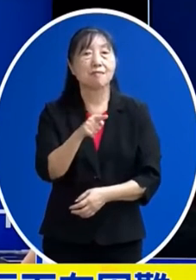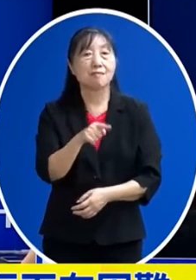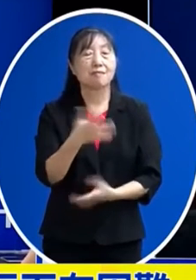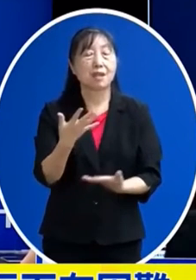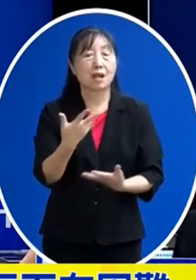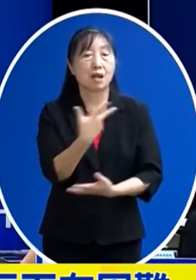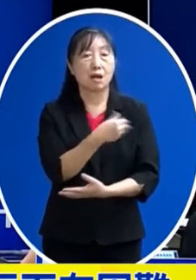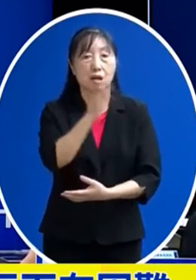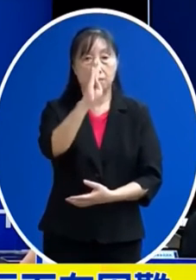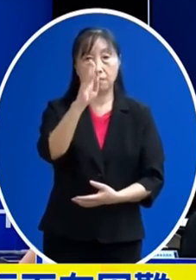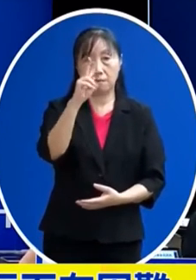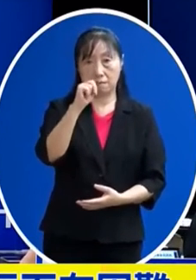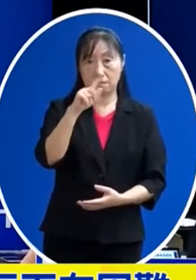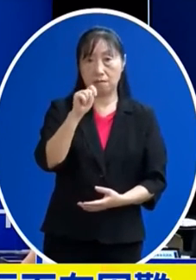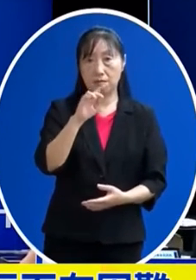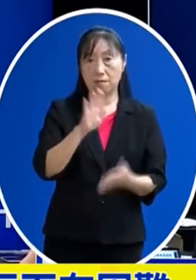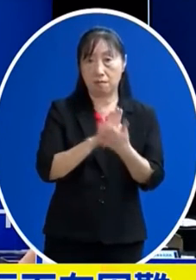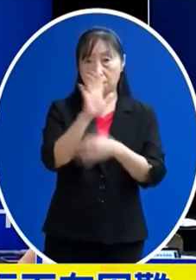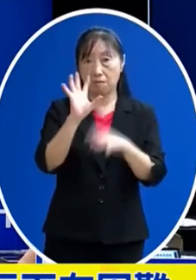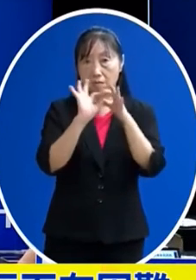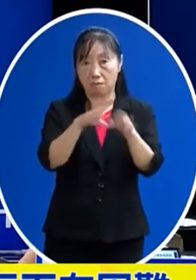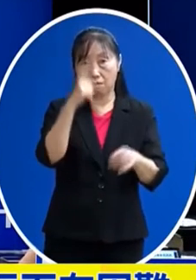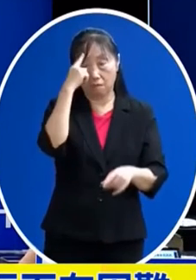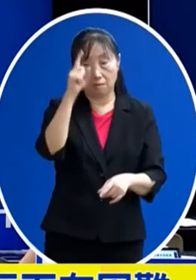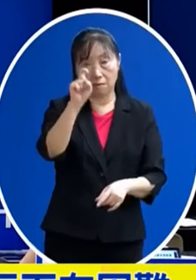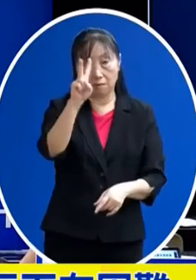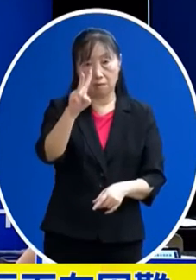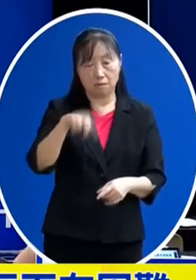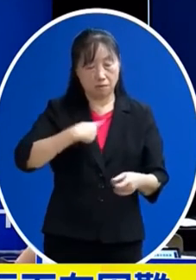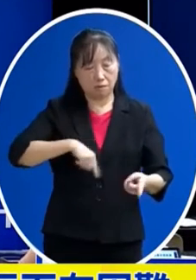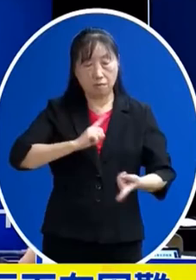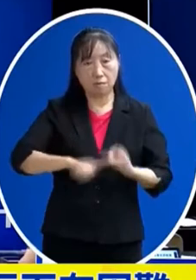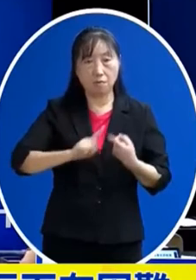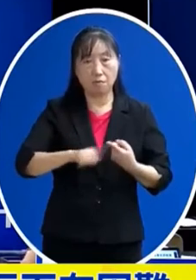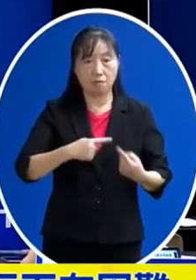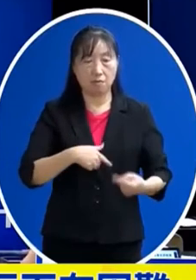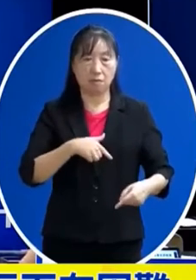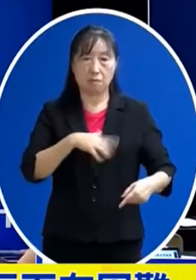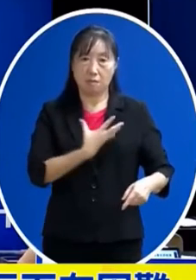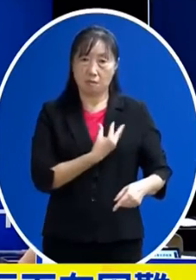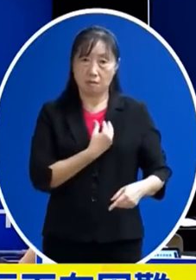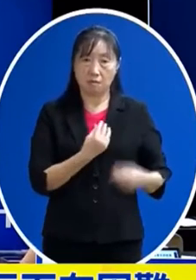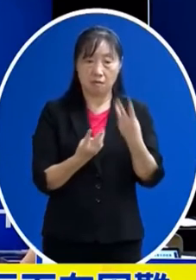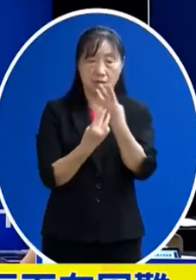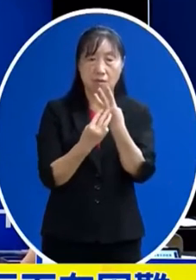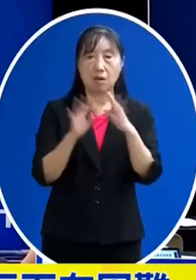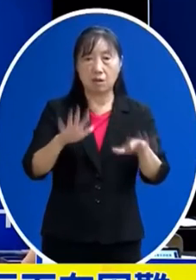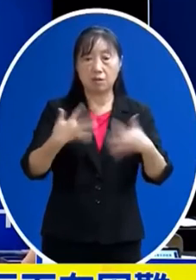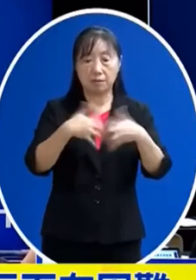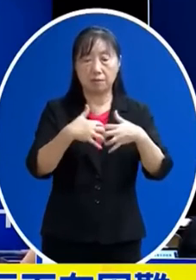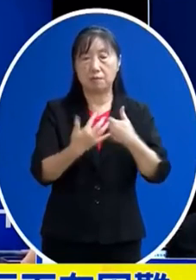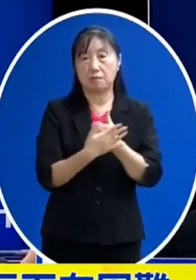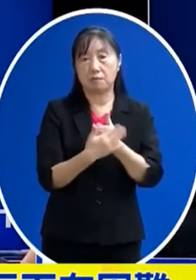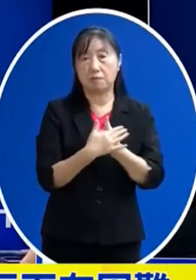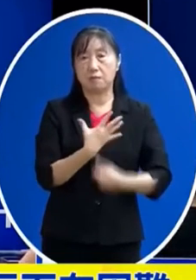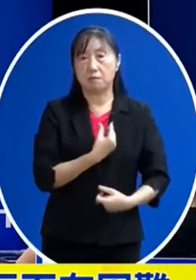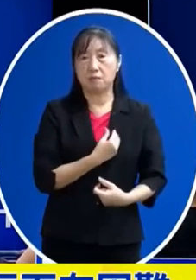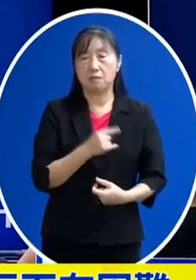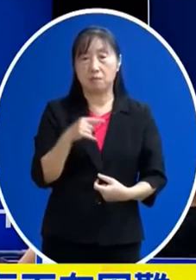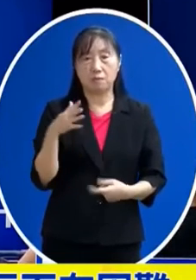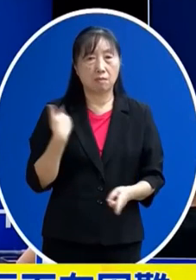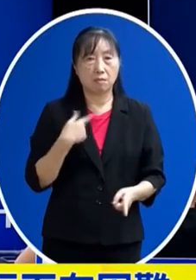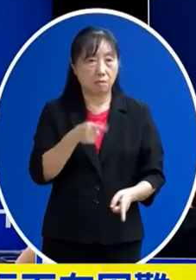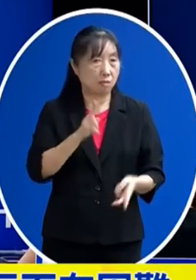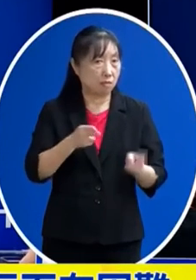内发生不适，并且诊断为心肌炎，目前是说卫生局是表示住院挂叶克膜观察，那指挥中心这边是否